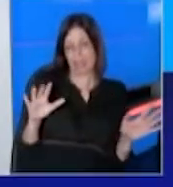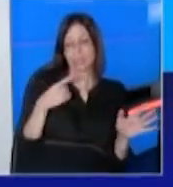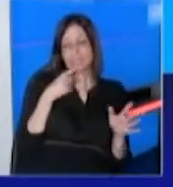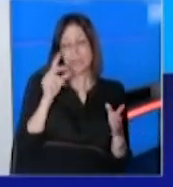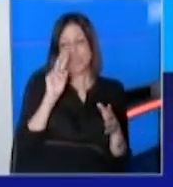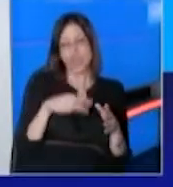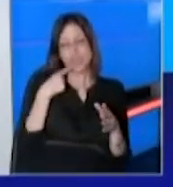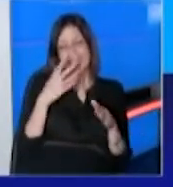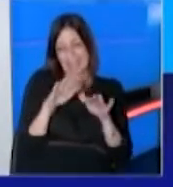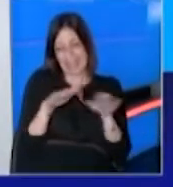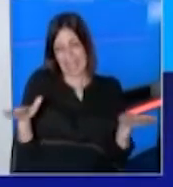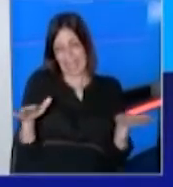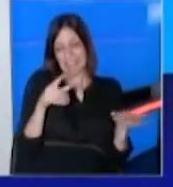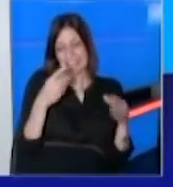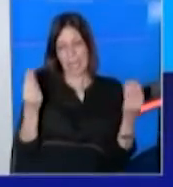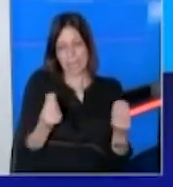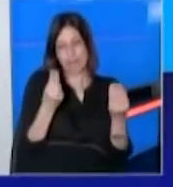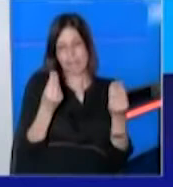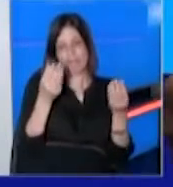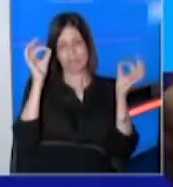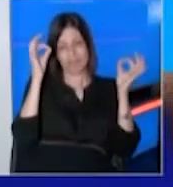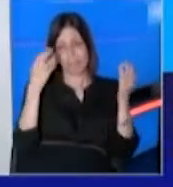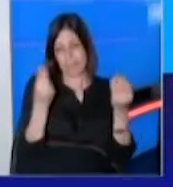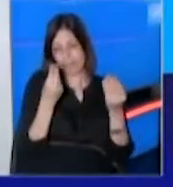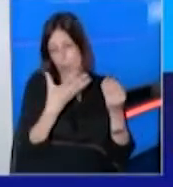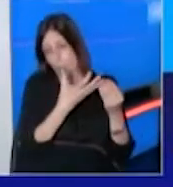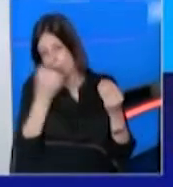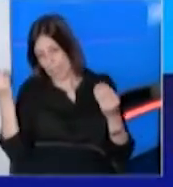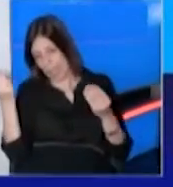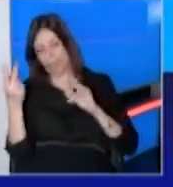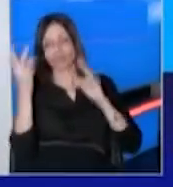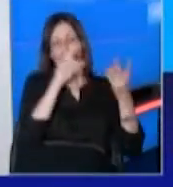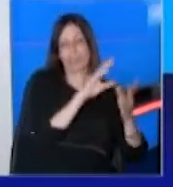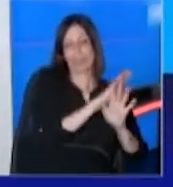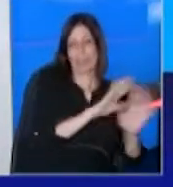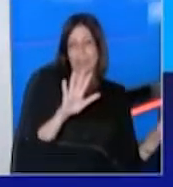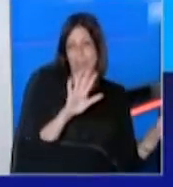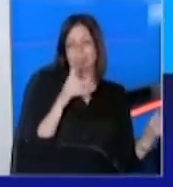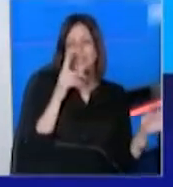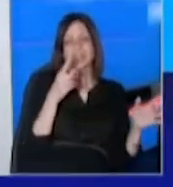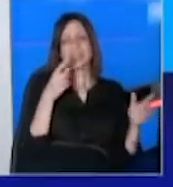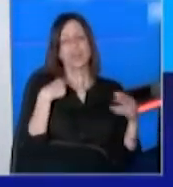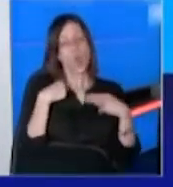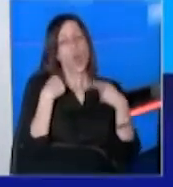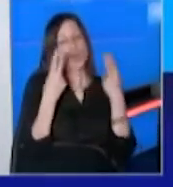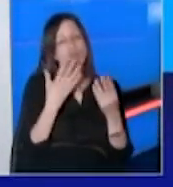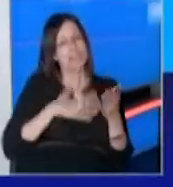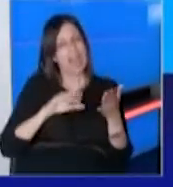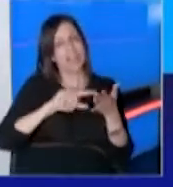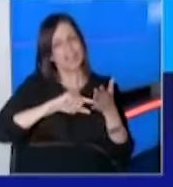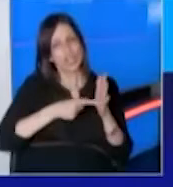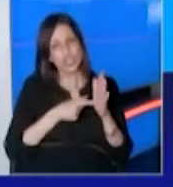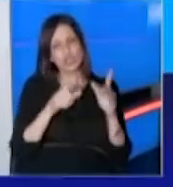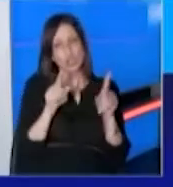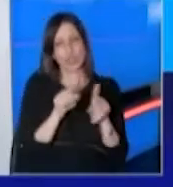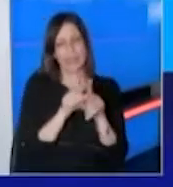אומר בעצם, הקרקע הזאת זה המשאב הנדיר. כן. ברגע שמישהו... רגע, וזה שוב פעם אני חוזר, כי אני רוצה להדגיש,